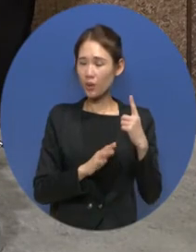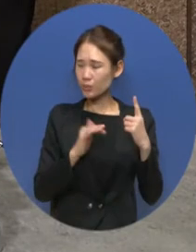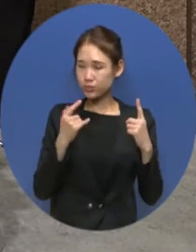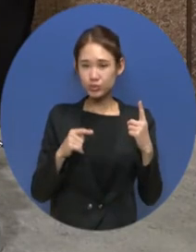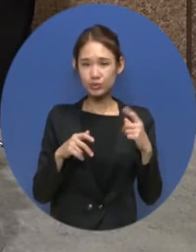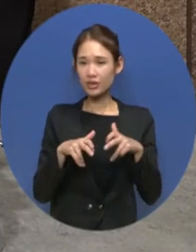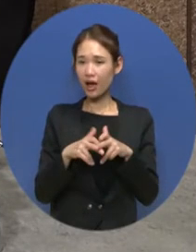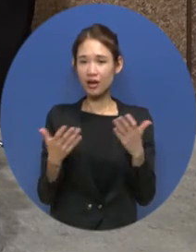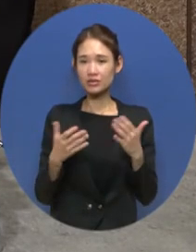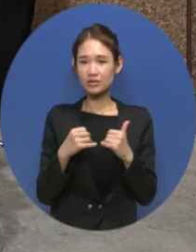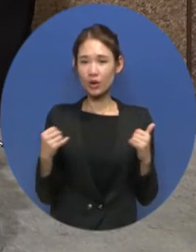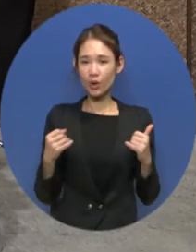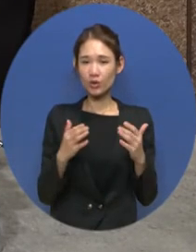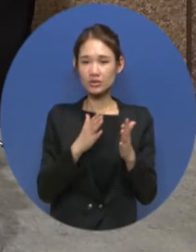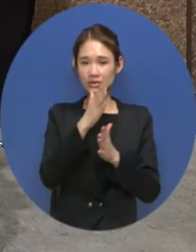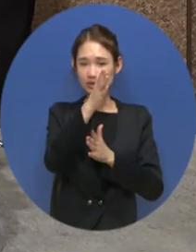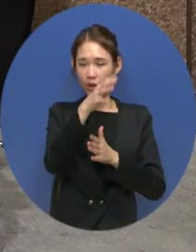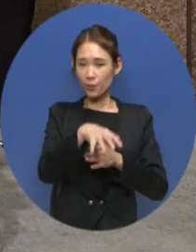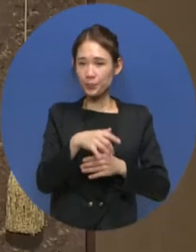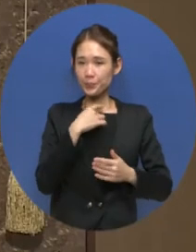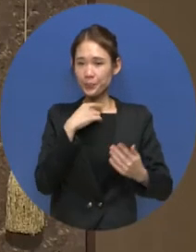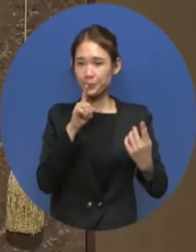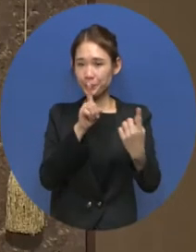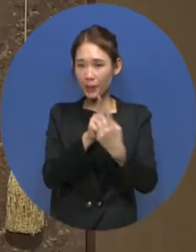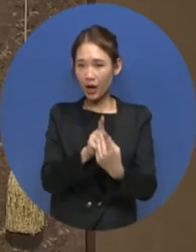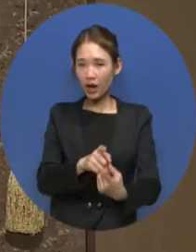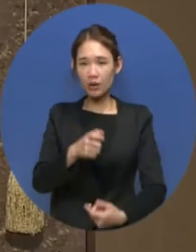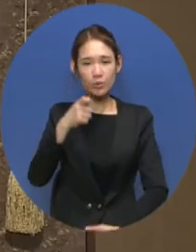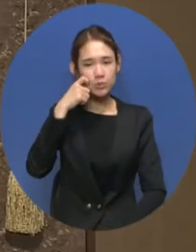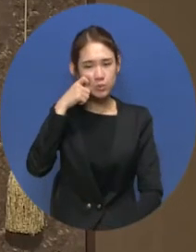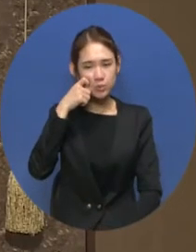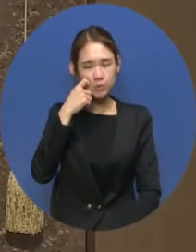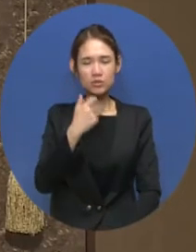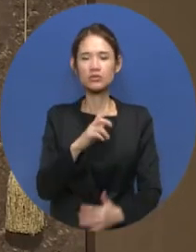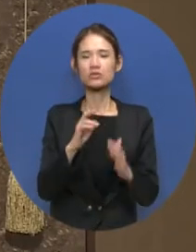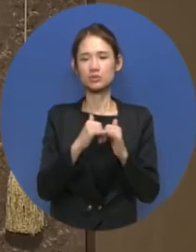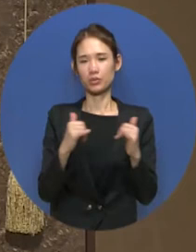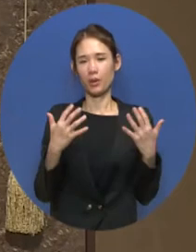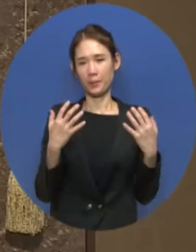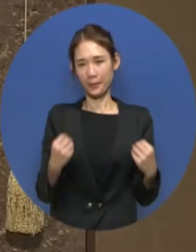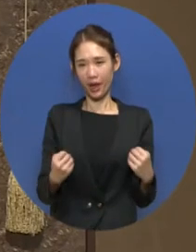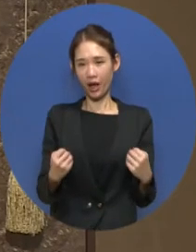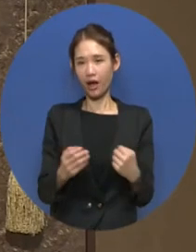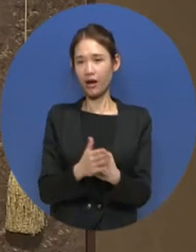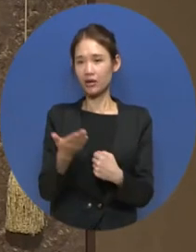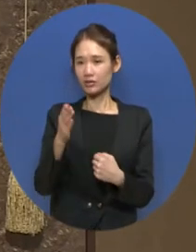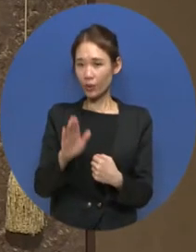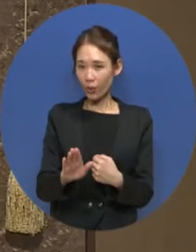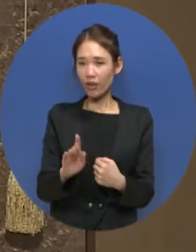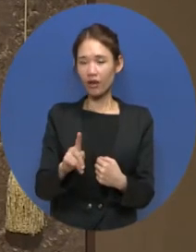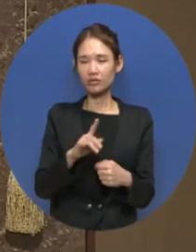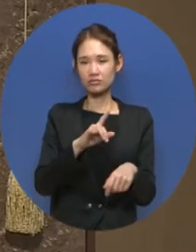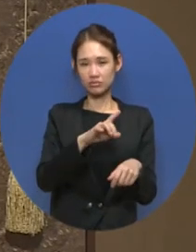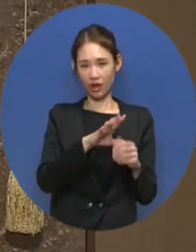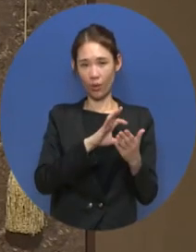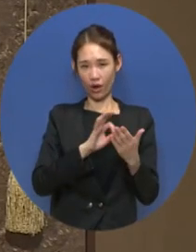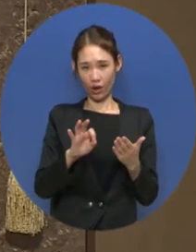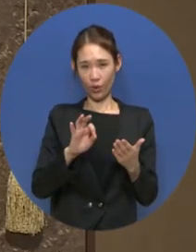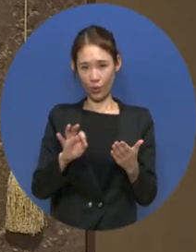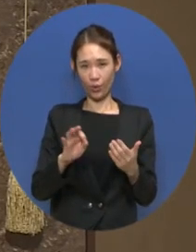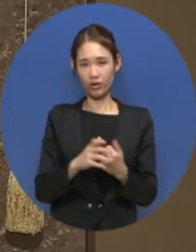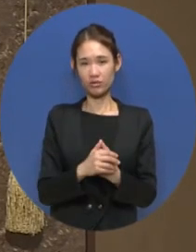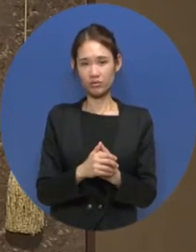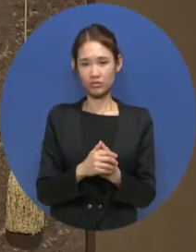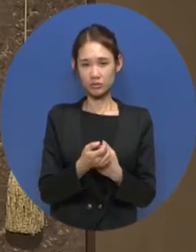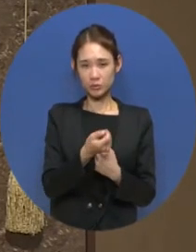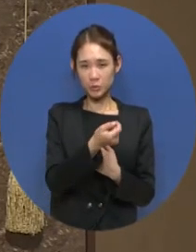시설을 접해보지 못하는 그렇죠. 시민들이 되게 많거든요. 네. 그런데 그런 시간들을 통해서 또 보게 되고 그러면서